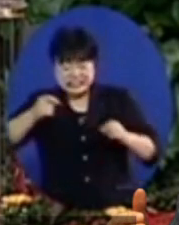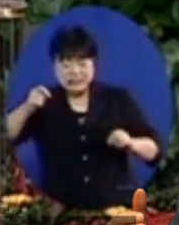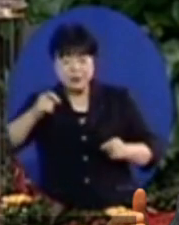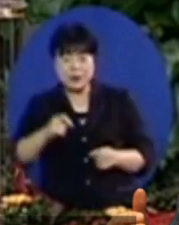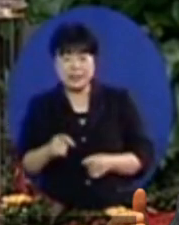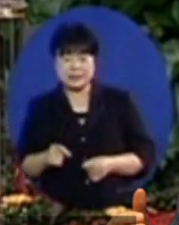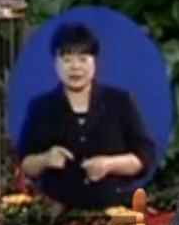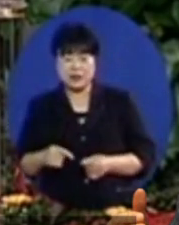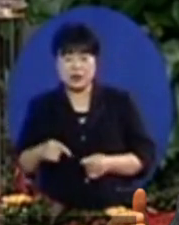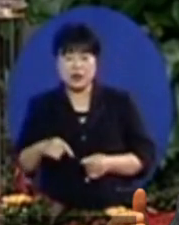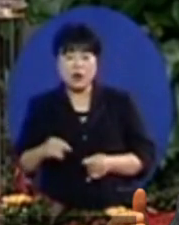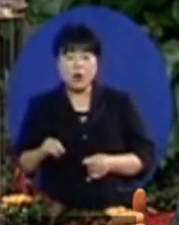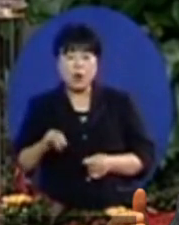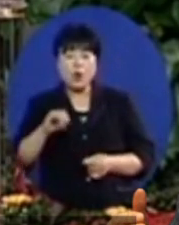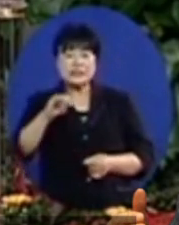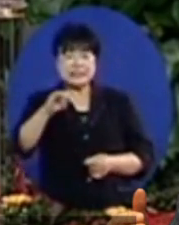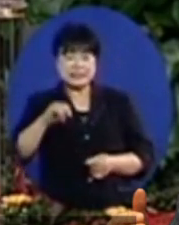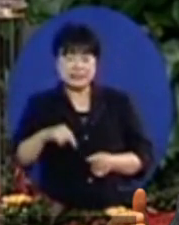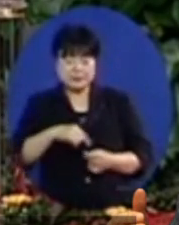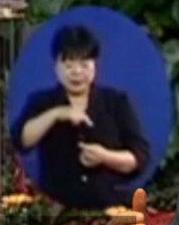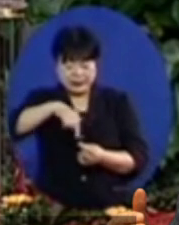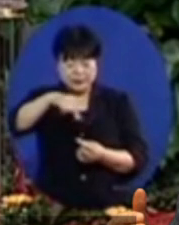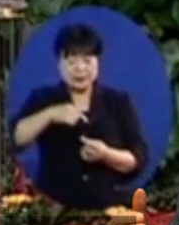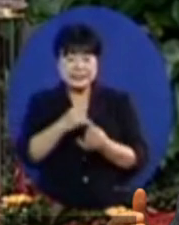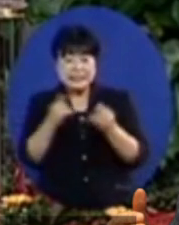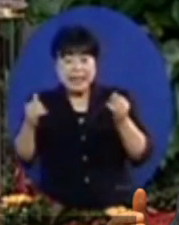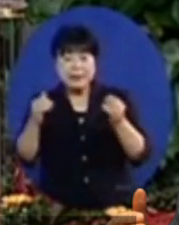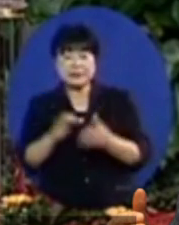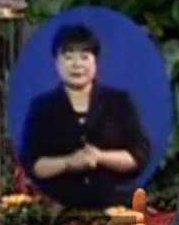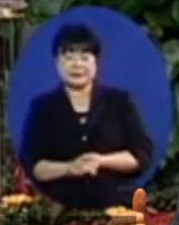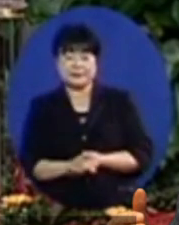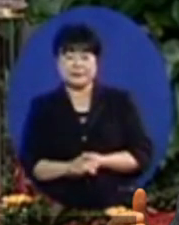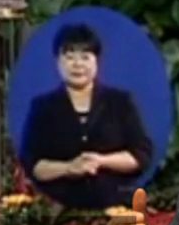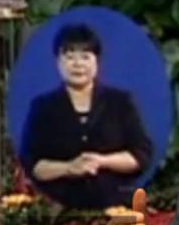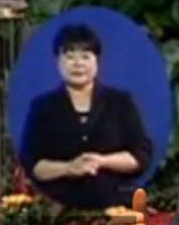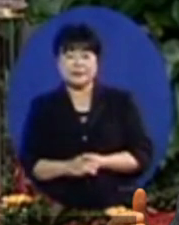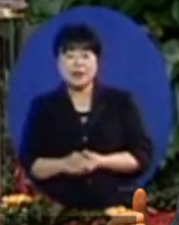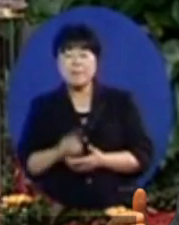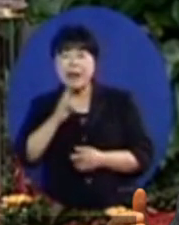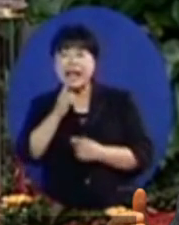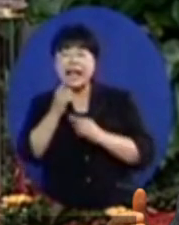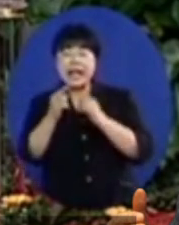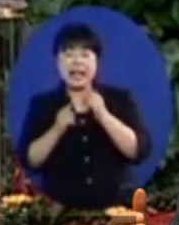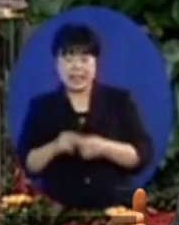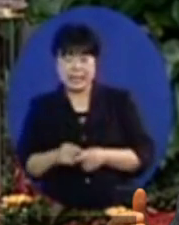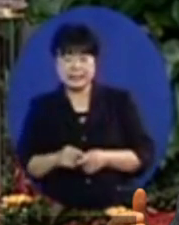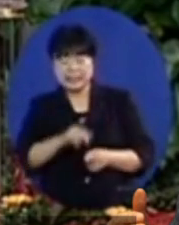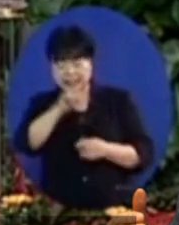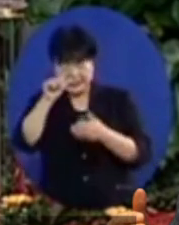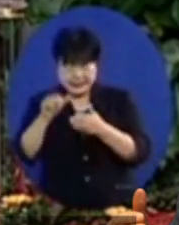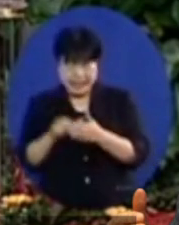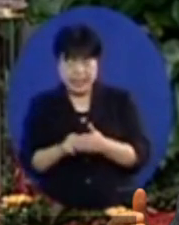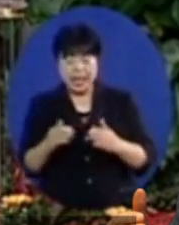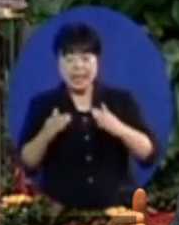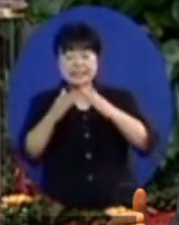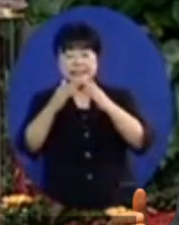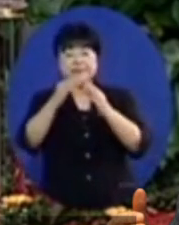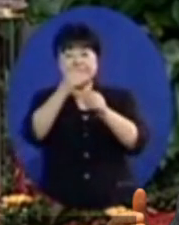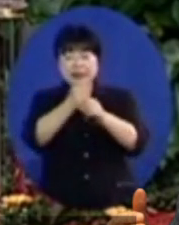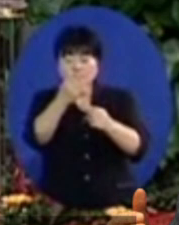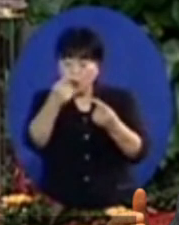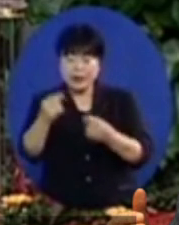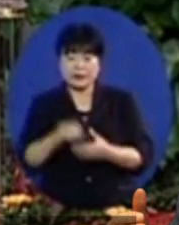고치를 짓는 것처럼 사람은 일상에서 내뱉는 말로 자기 인생의 집을 지어가는 존재라고